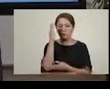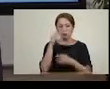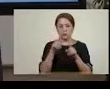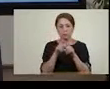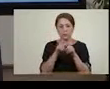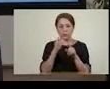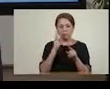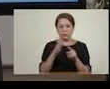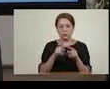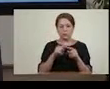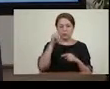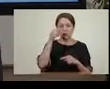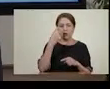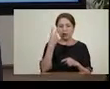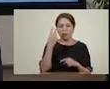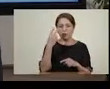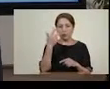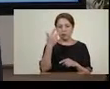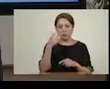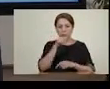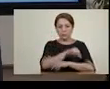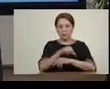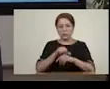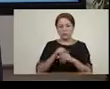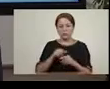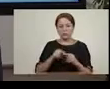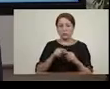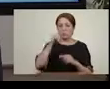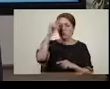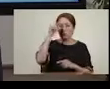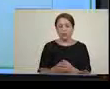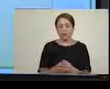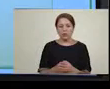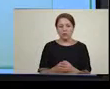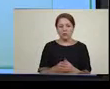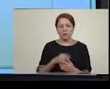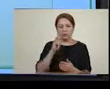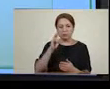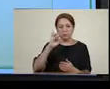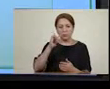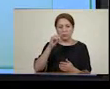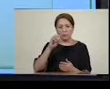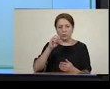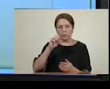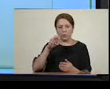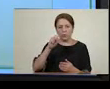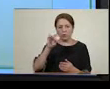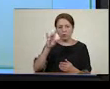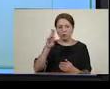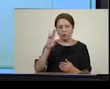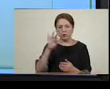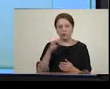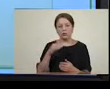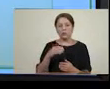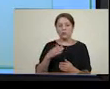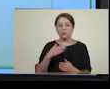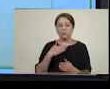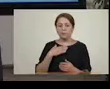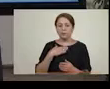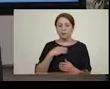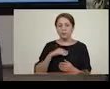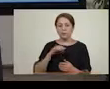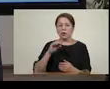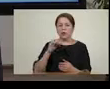metrdan oshmaydigan bir nechta yog'och poyali ko'p yillik o'simliklardir. Butalarni biz yovvoyi yoki madaniy turlariga